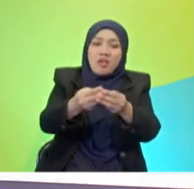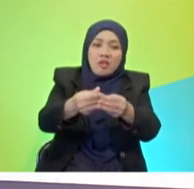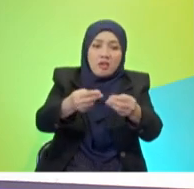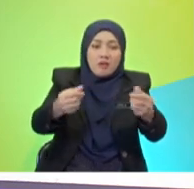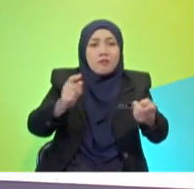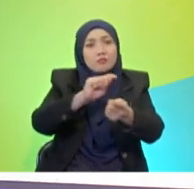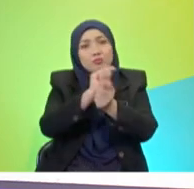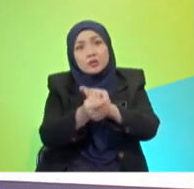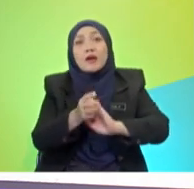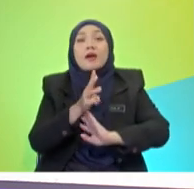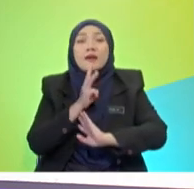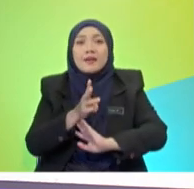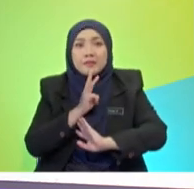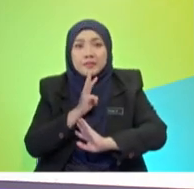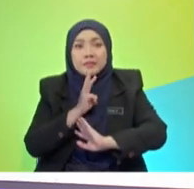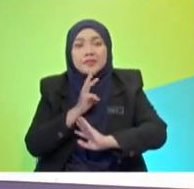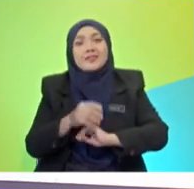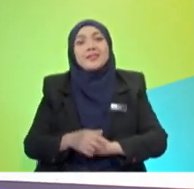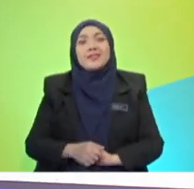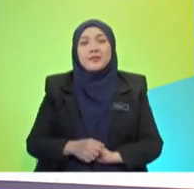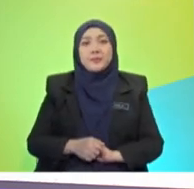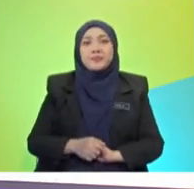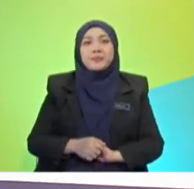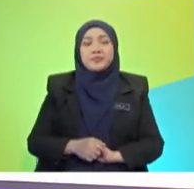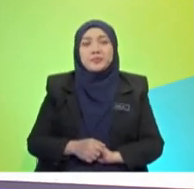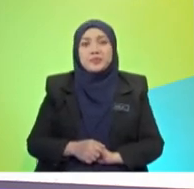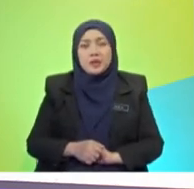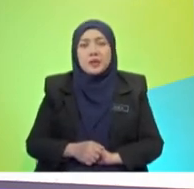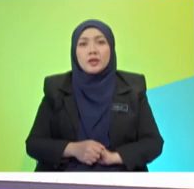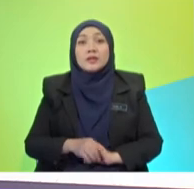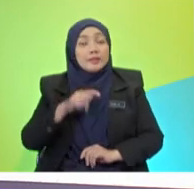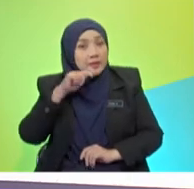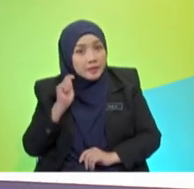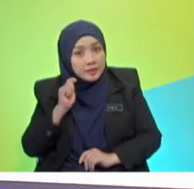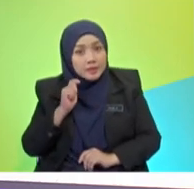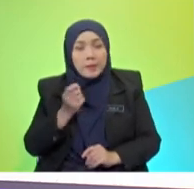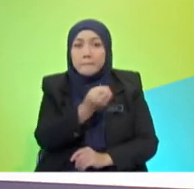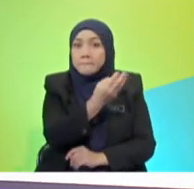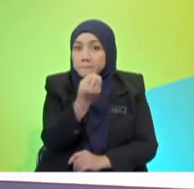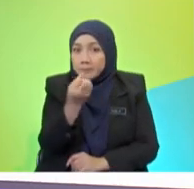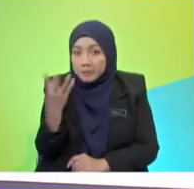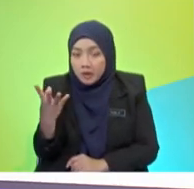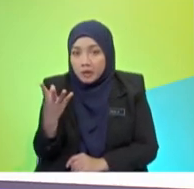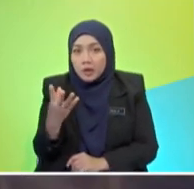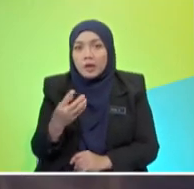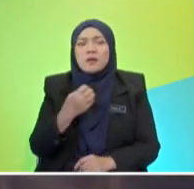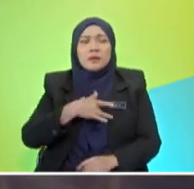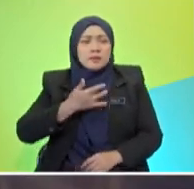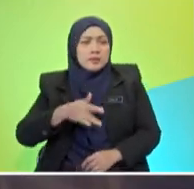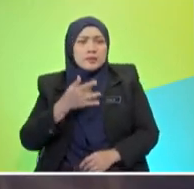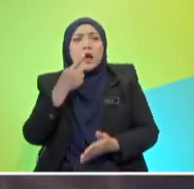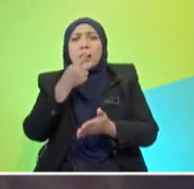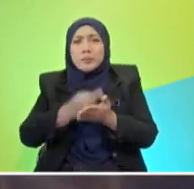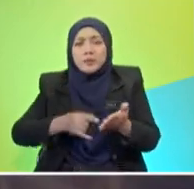Itulah situasi di antara situasi-situasi bagaimana kita nak meramal mengikut pengalaman kita yang lalu.